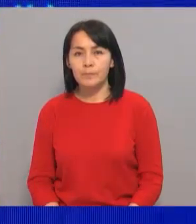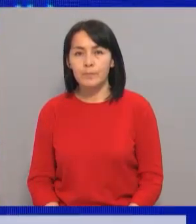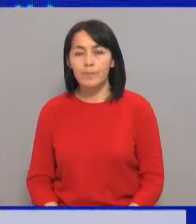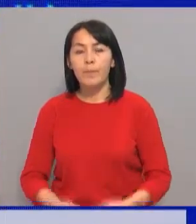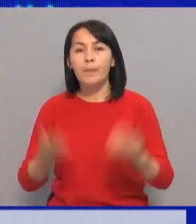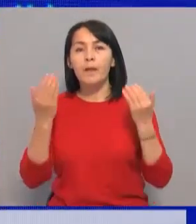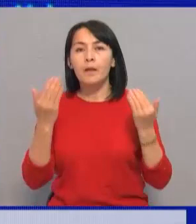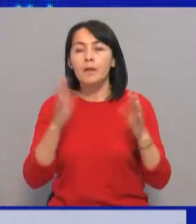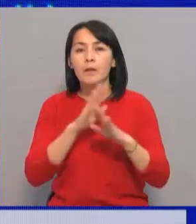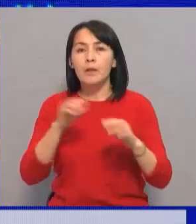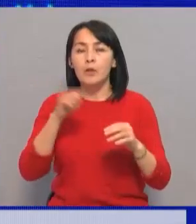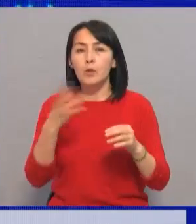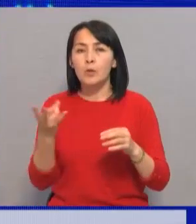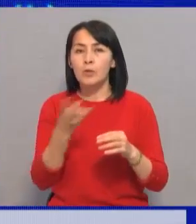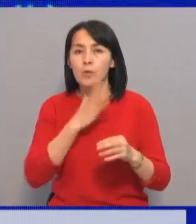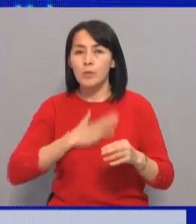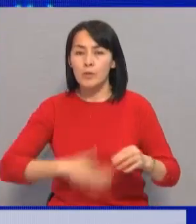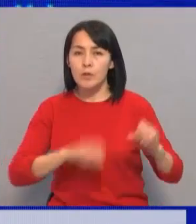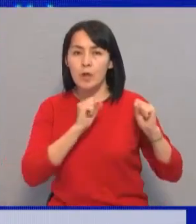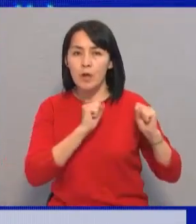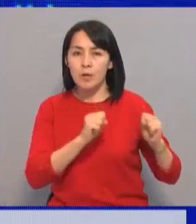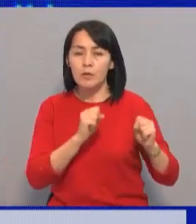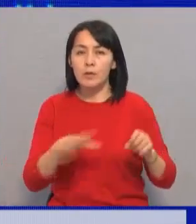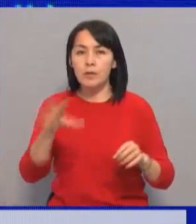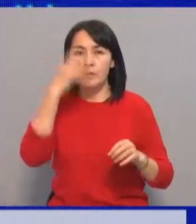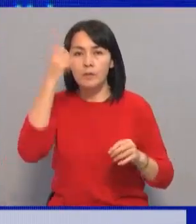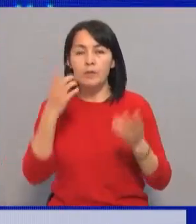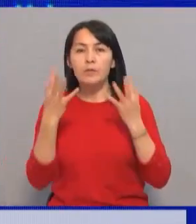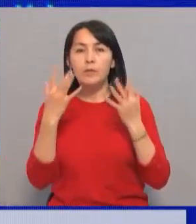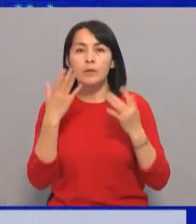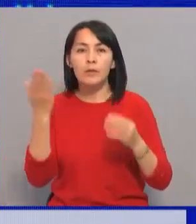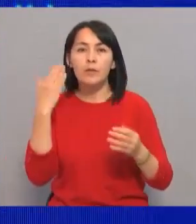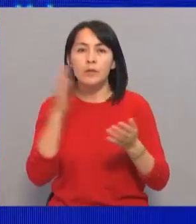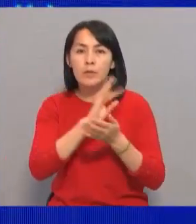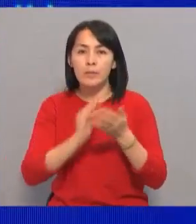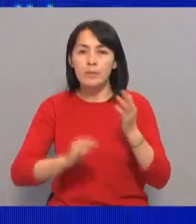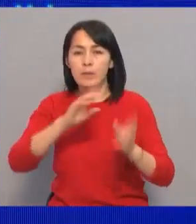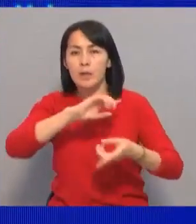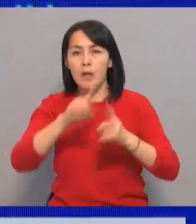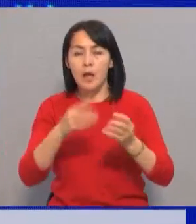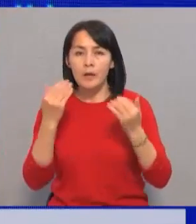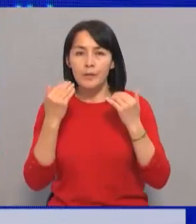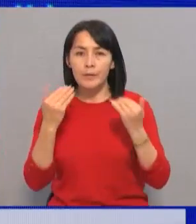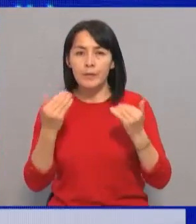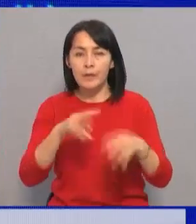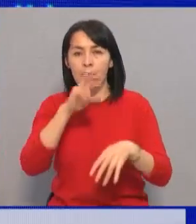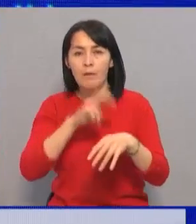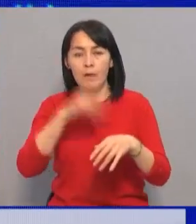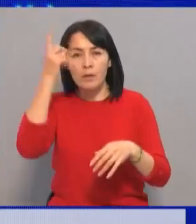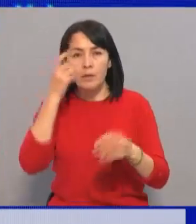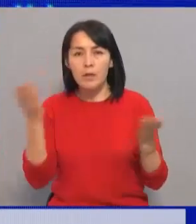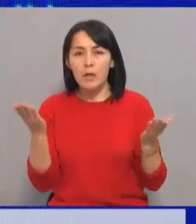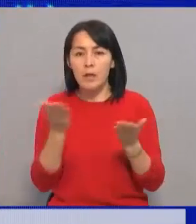Опасений как таковых нет, но нужно быть бдительными. Вы все помните, сколько раньше протоколов менялось, а теперь врачи знают,